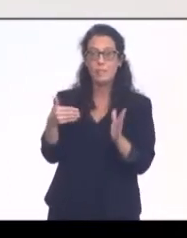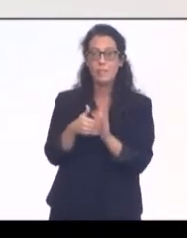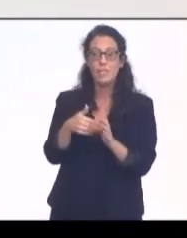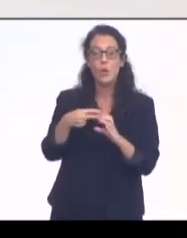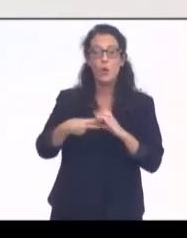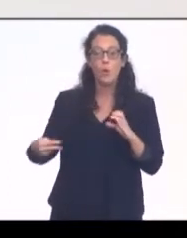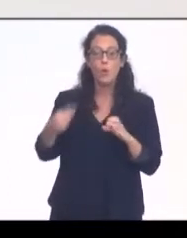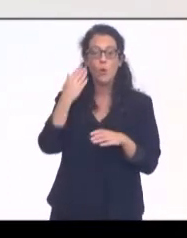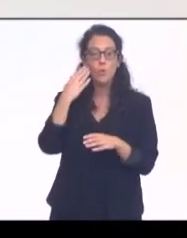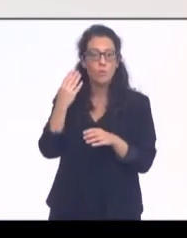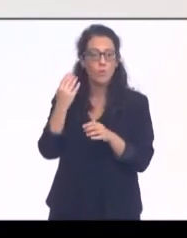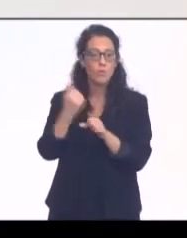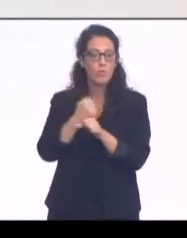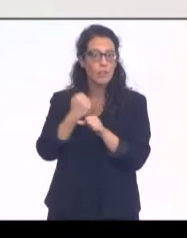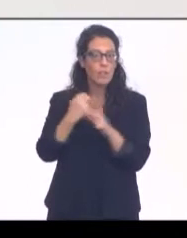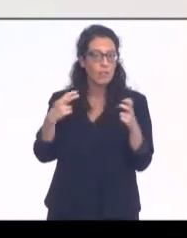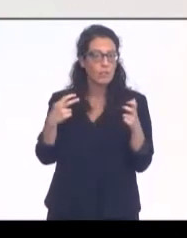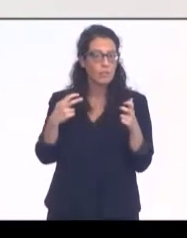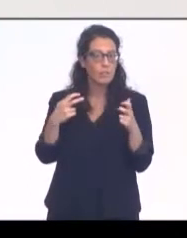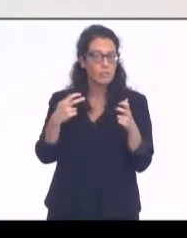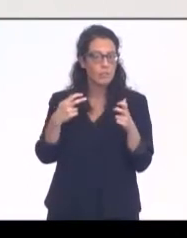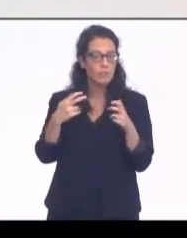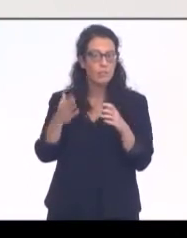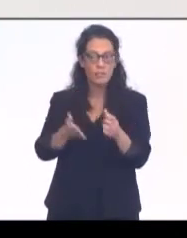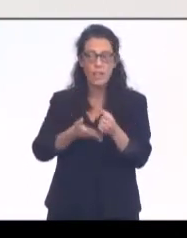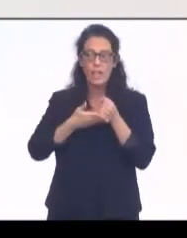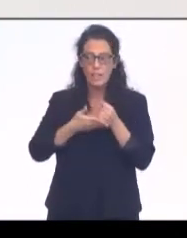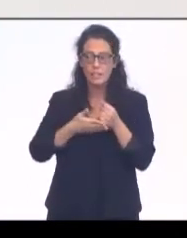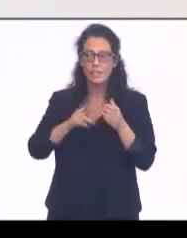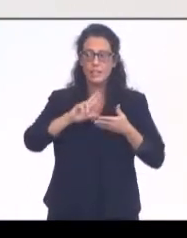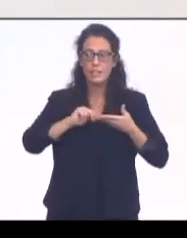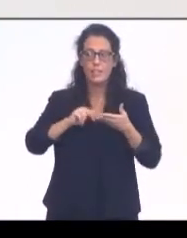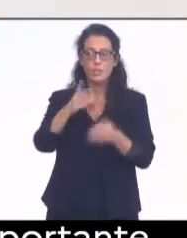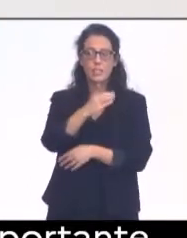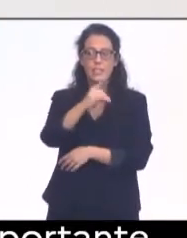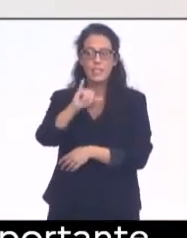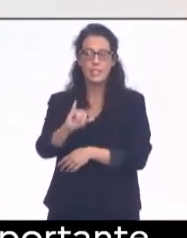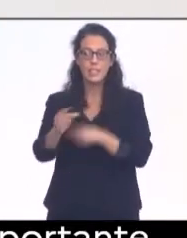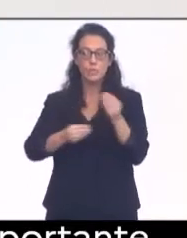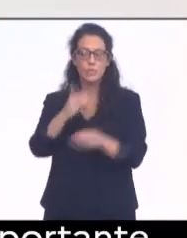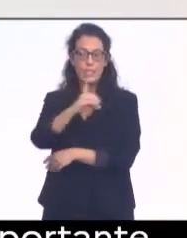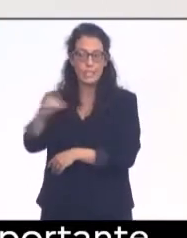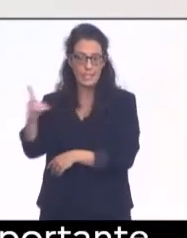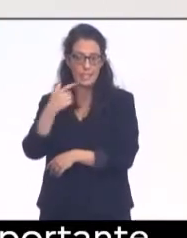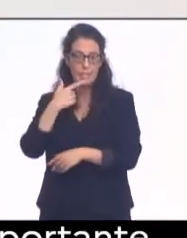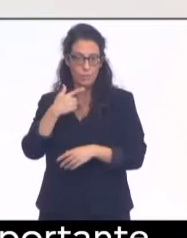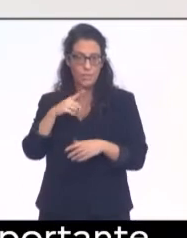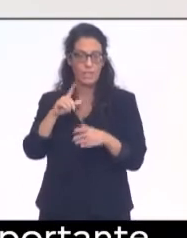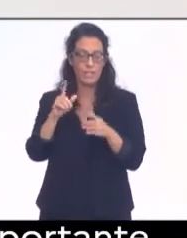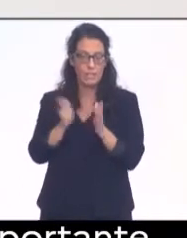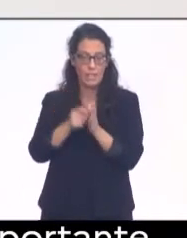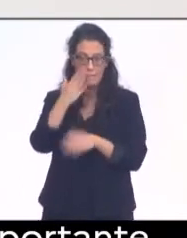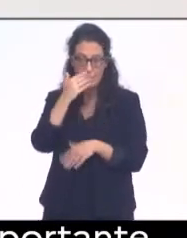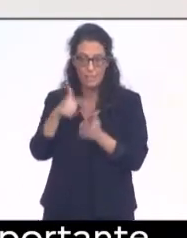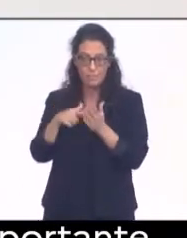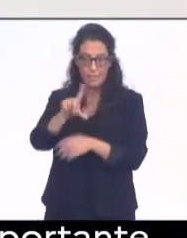tout CDD de plus de 3 mois ou CDI signé à partir de maintenant, dès le 1er septembre jusqu'à fin février 2021. Je rappelle aussi les